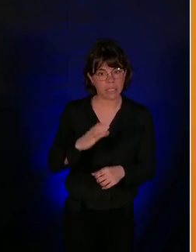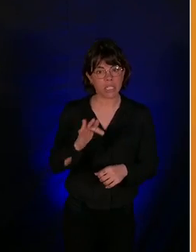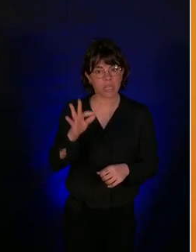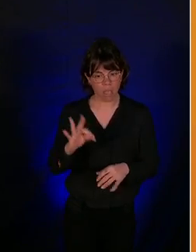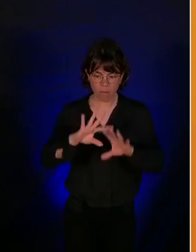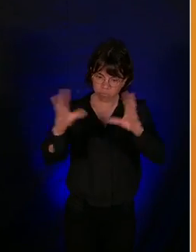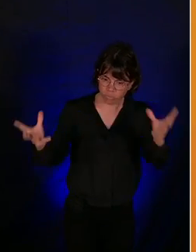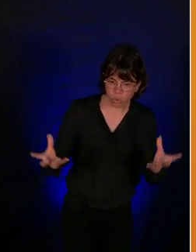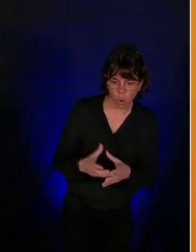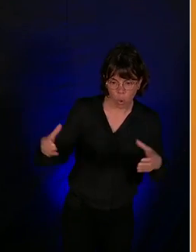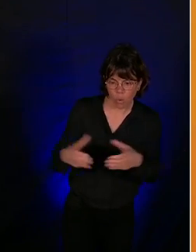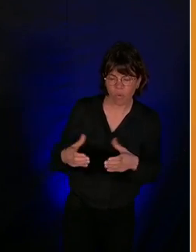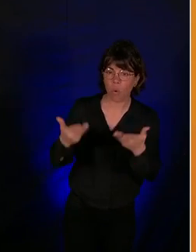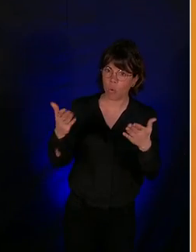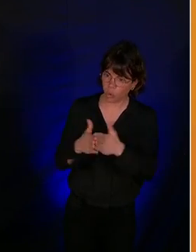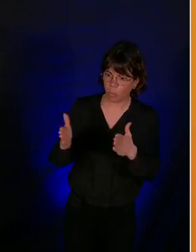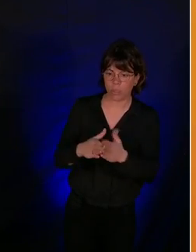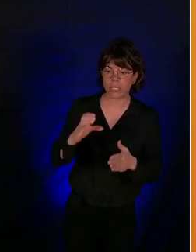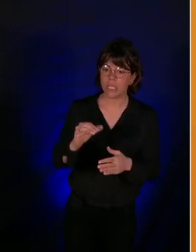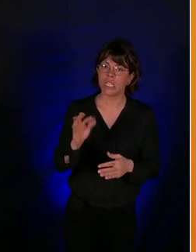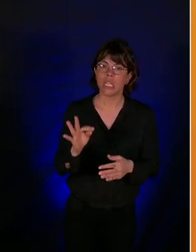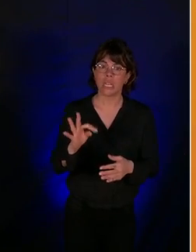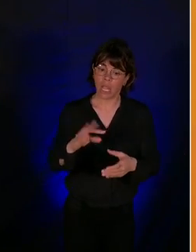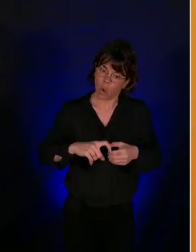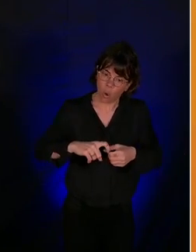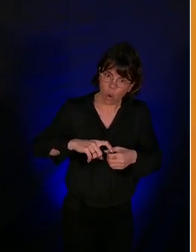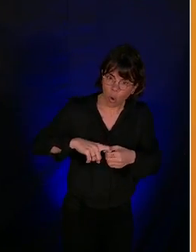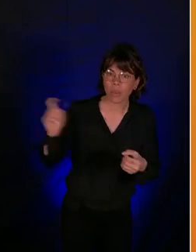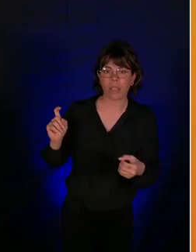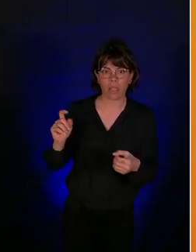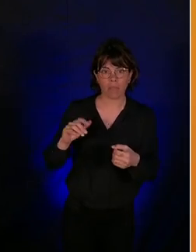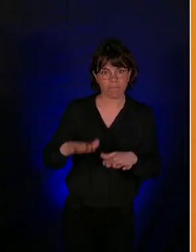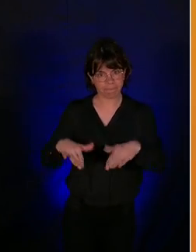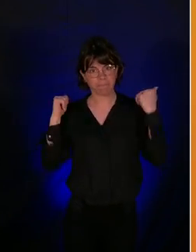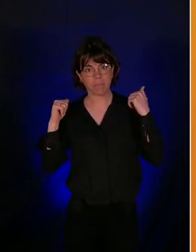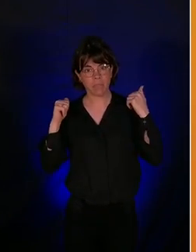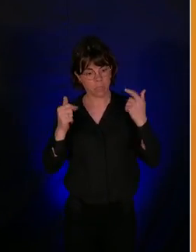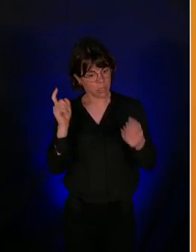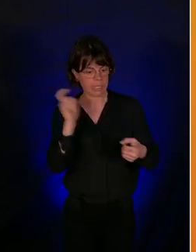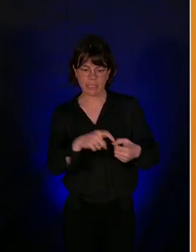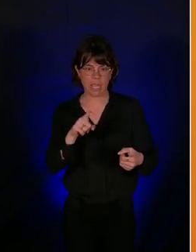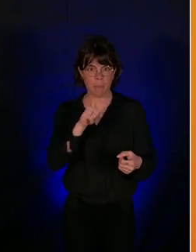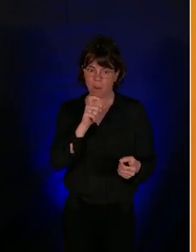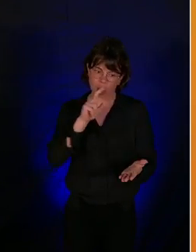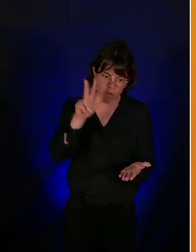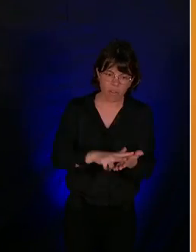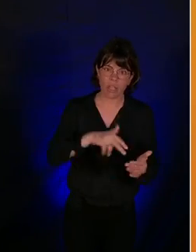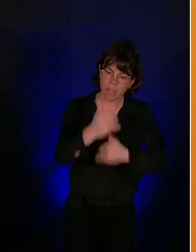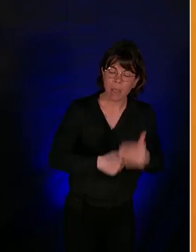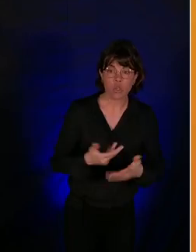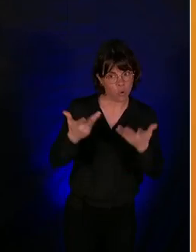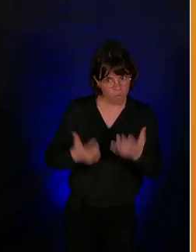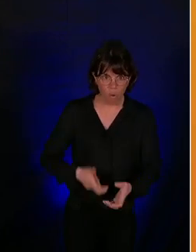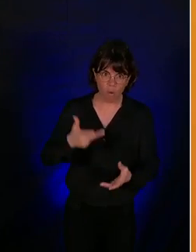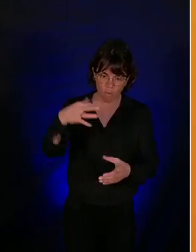l'instant on demande le retrait de la CGT collectif le temps que les syndicats n'ai pas validé cette démarche merci donc je veux le passer au vote comme